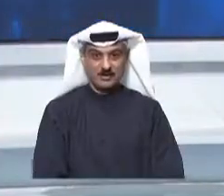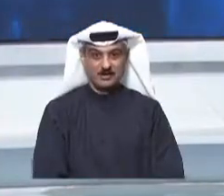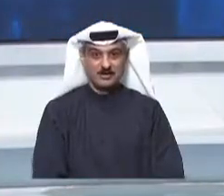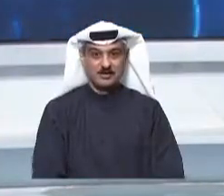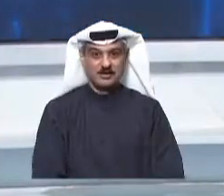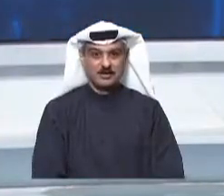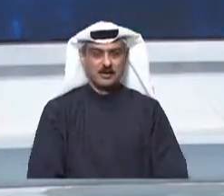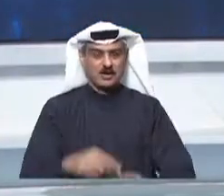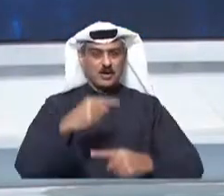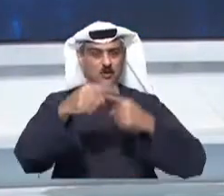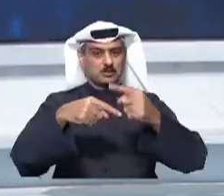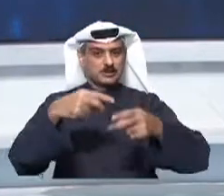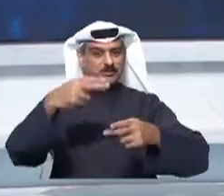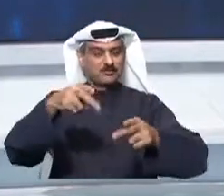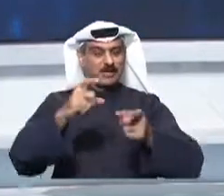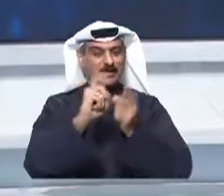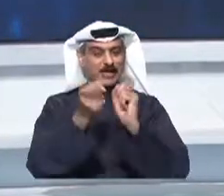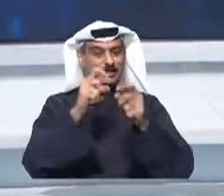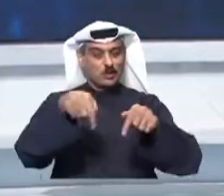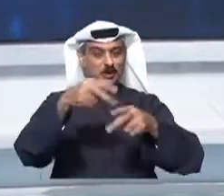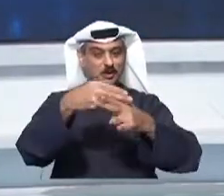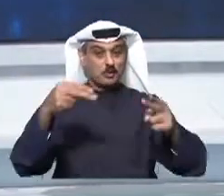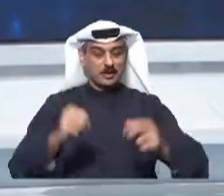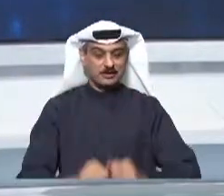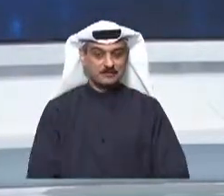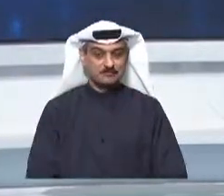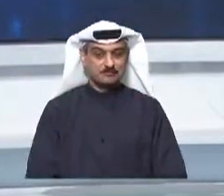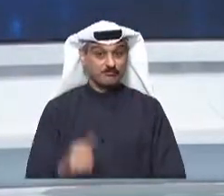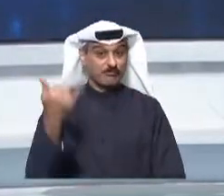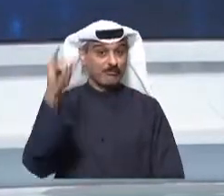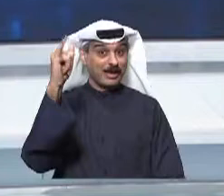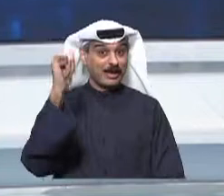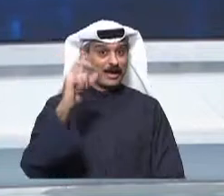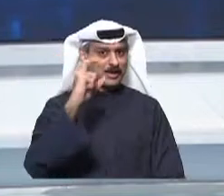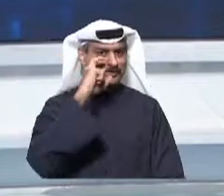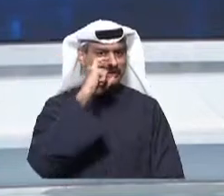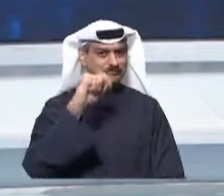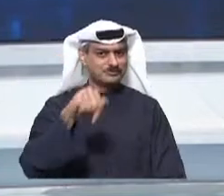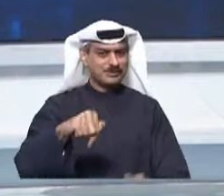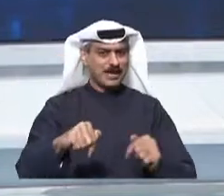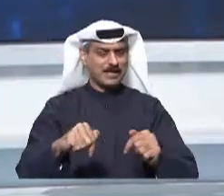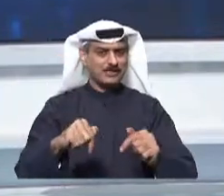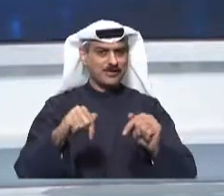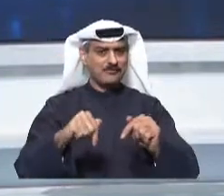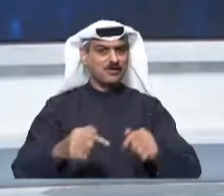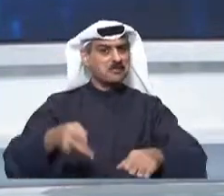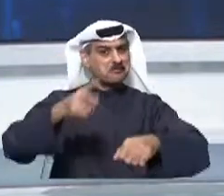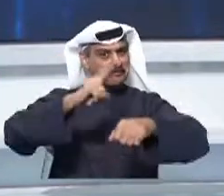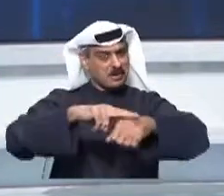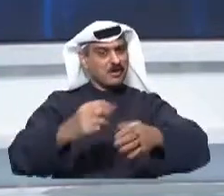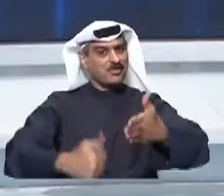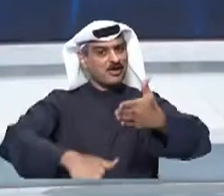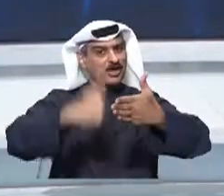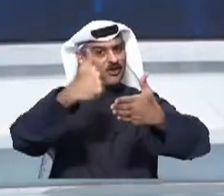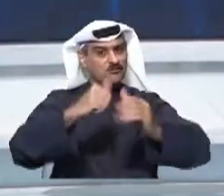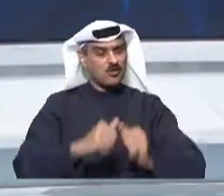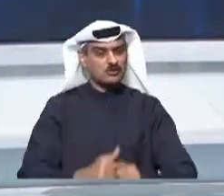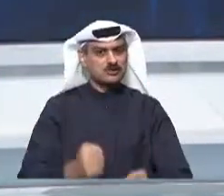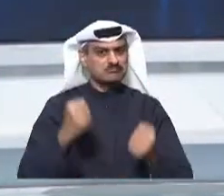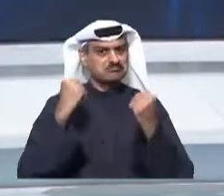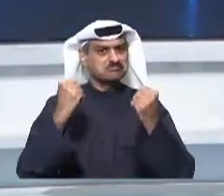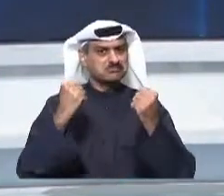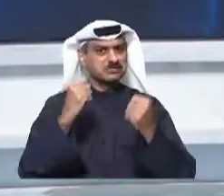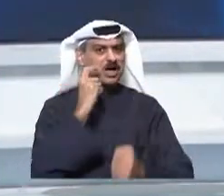ولا نزال في الدوري المحلي، حيث أنعش العربي حامل اللقب آماله في العودة إلى أجواء المنافسة بفوزه الصعب على